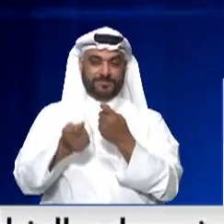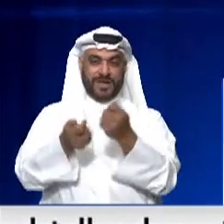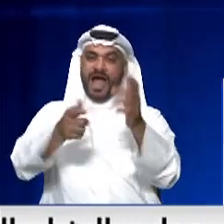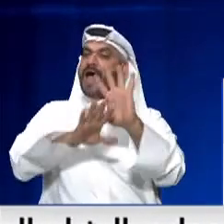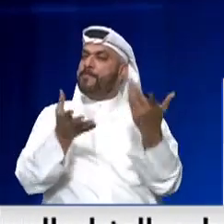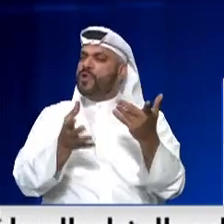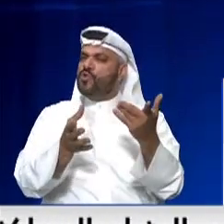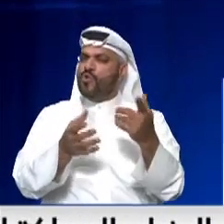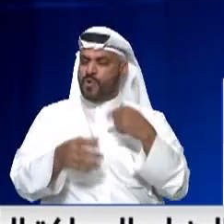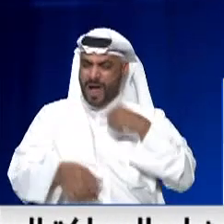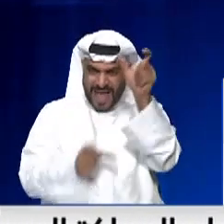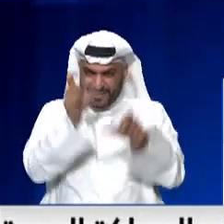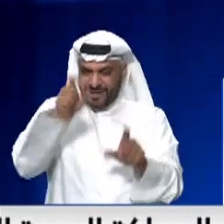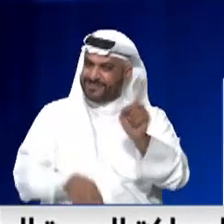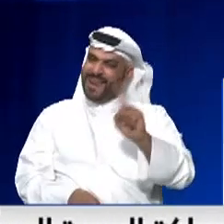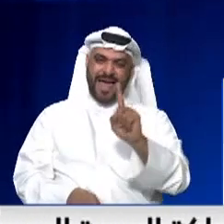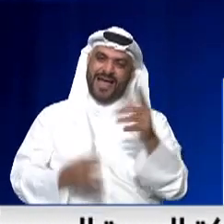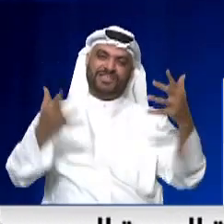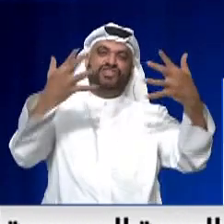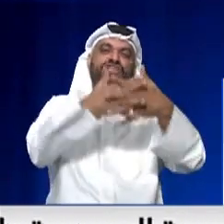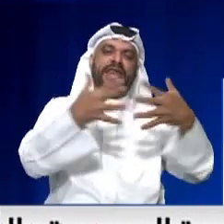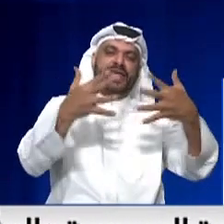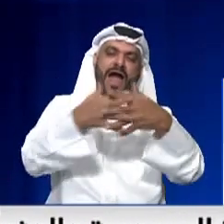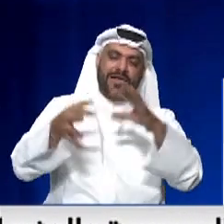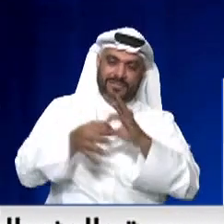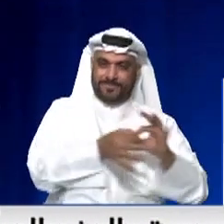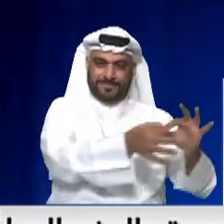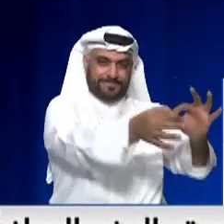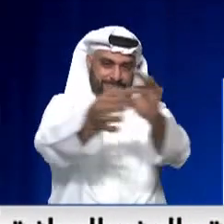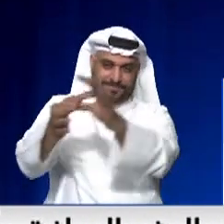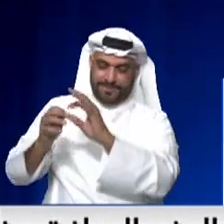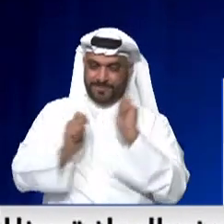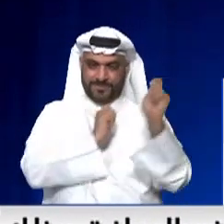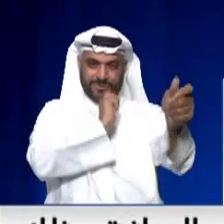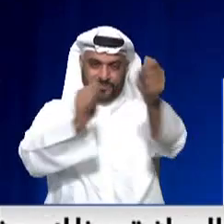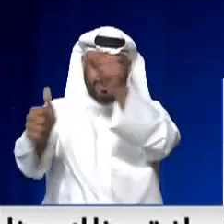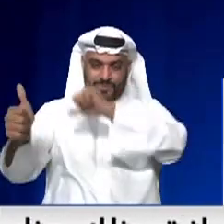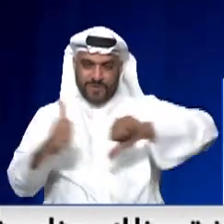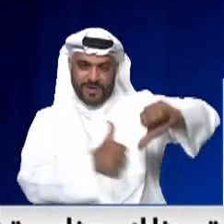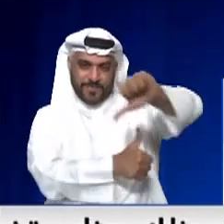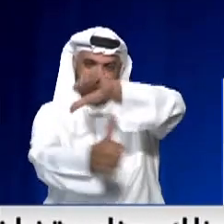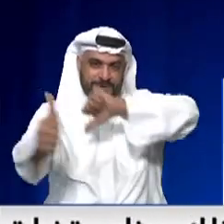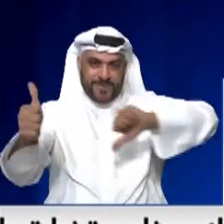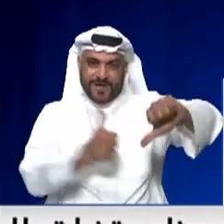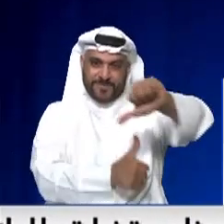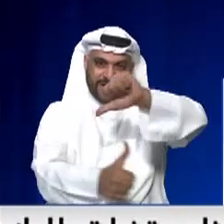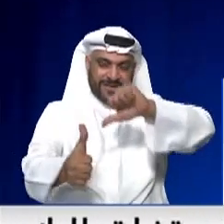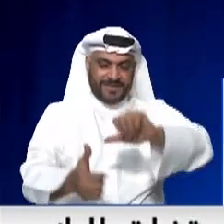36% من إجمالي الإصدار بقيمة 37 مليون دينار كويتي.